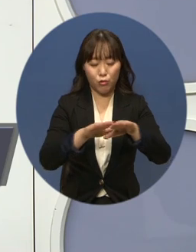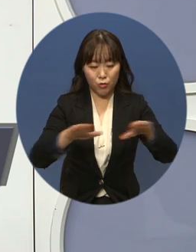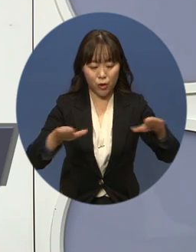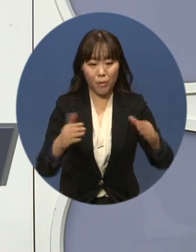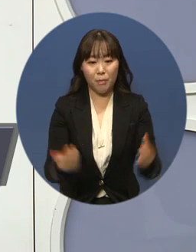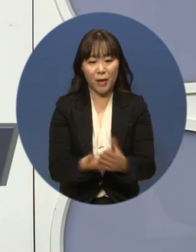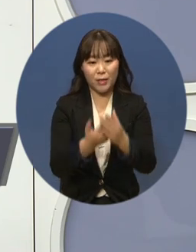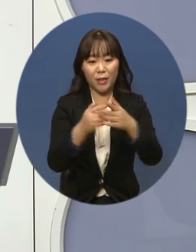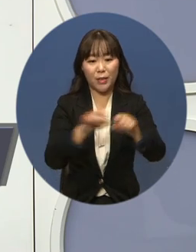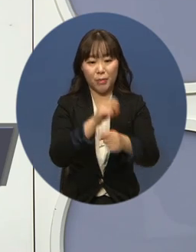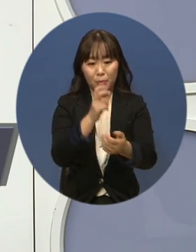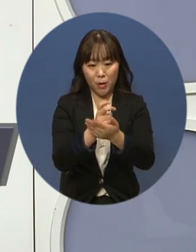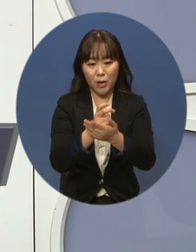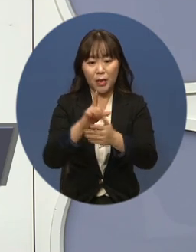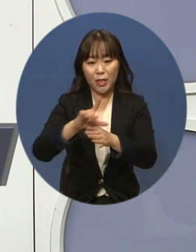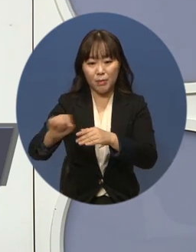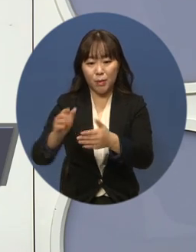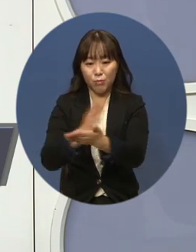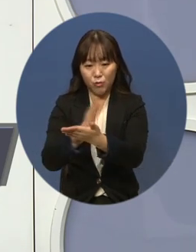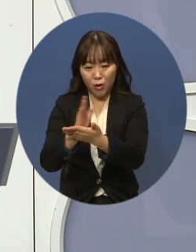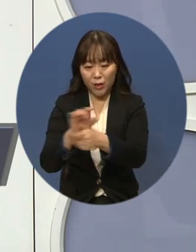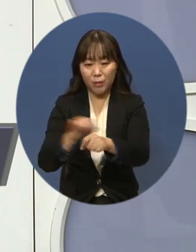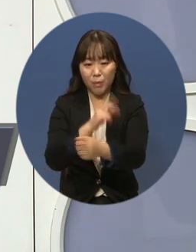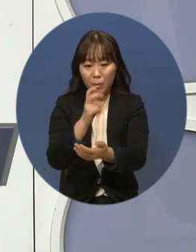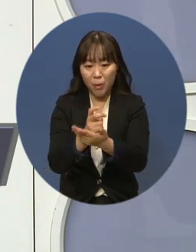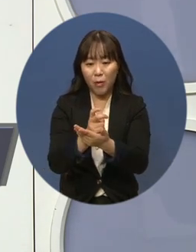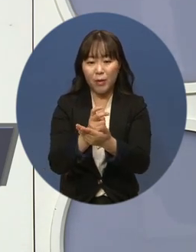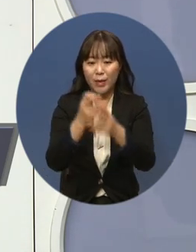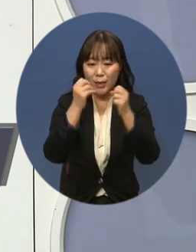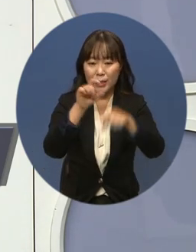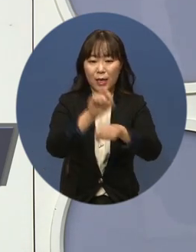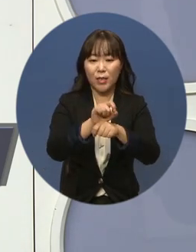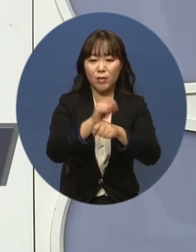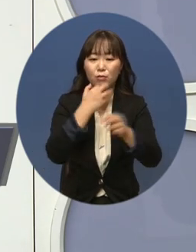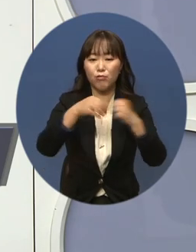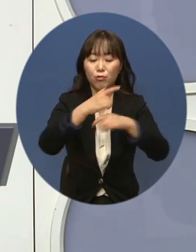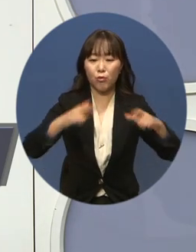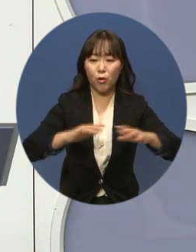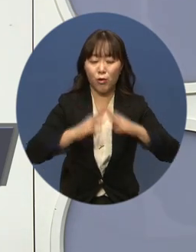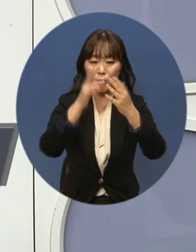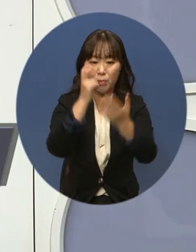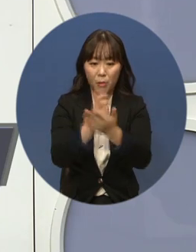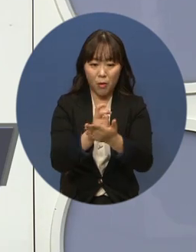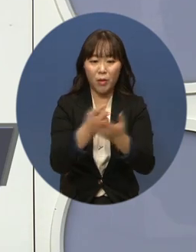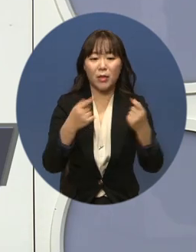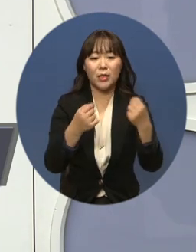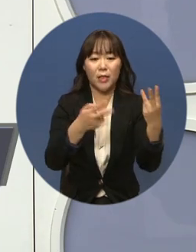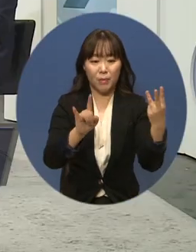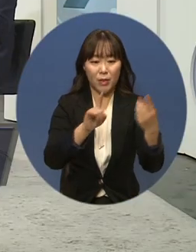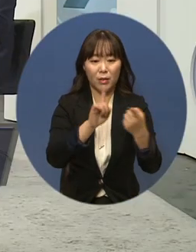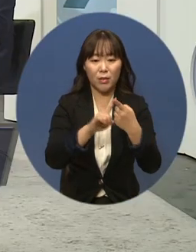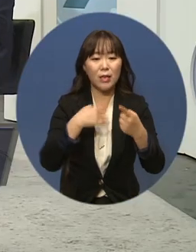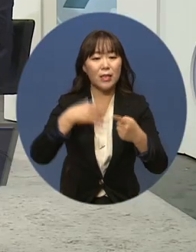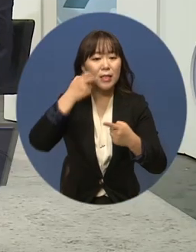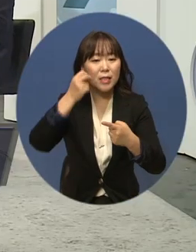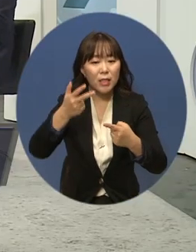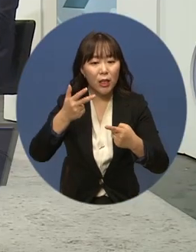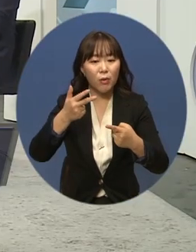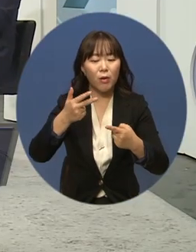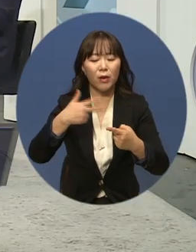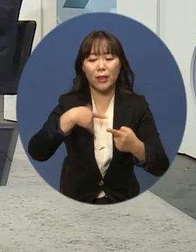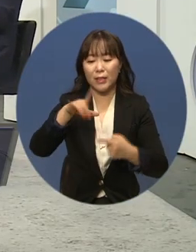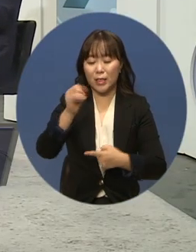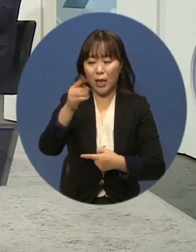국가균형발전특별법, 지방분권특별법, 신행정수도건설특별 3대 특별입법을 제가 이제 7개월, 장관은 짧게